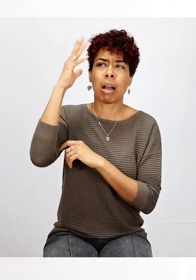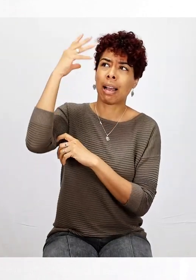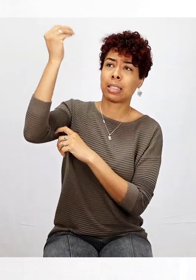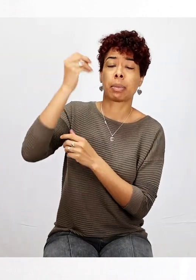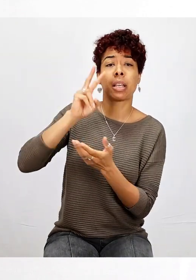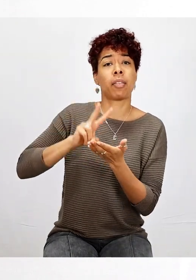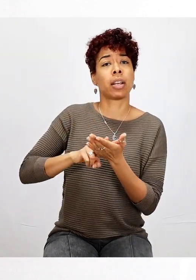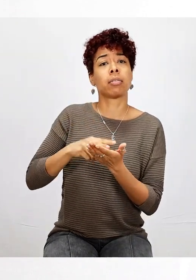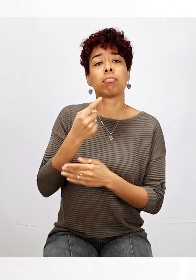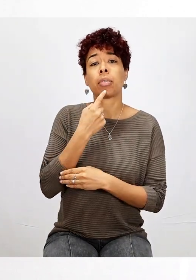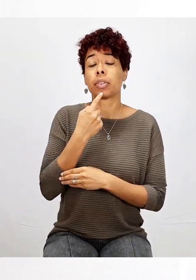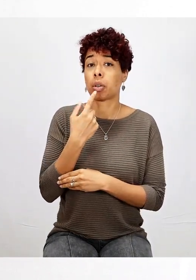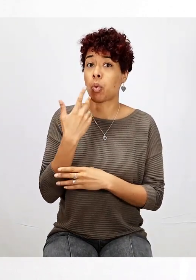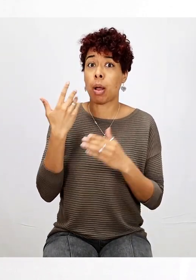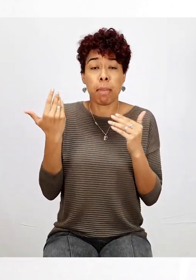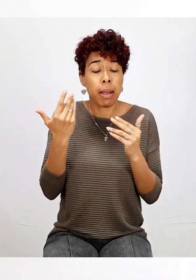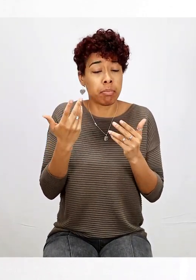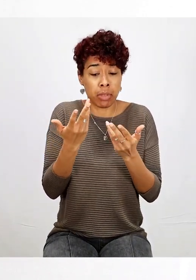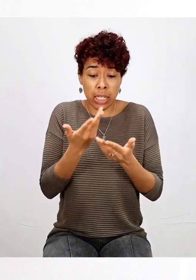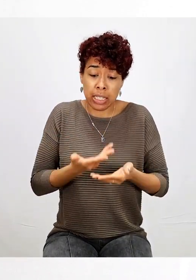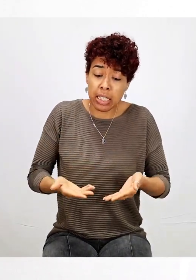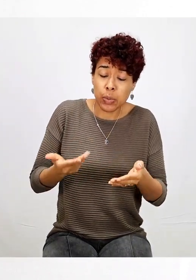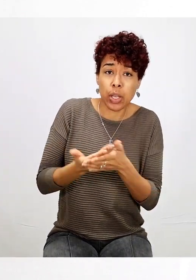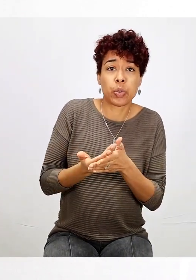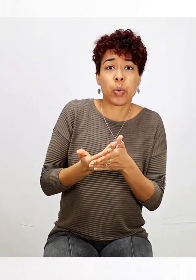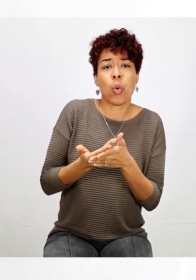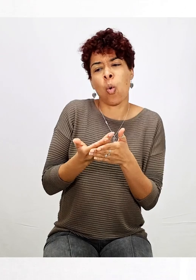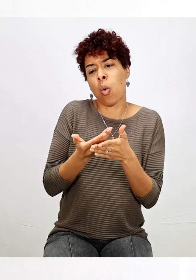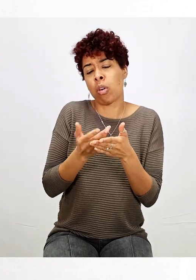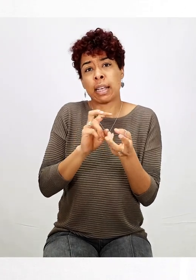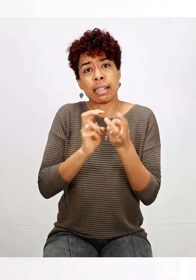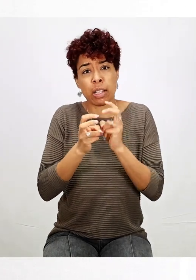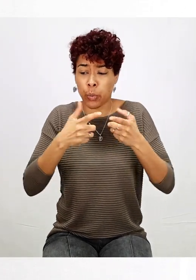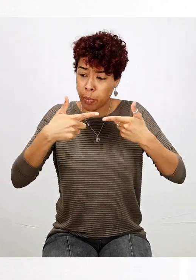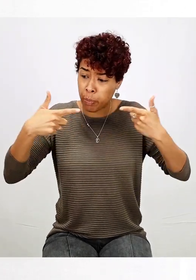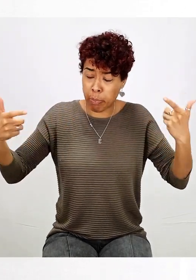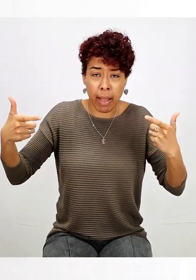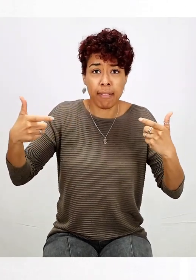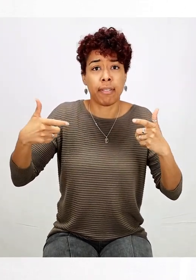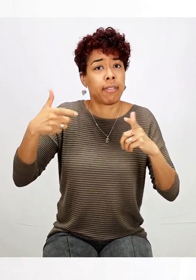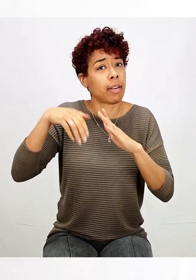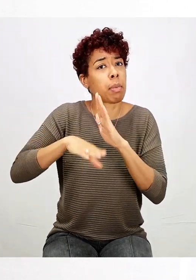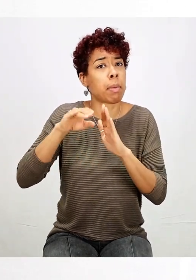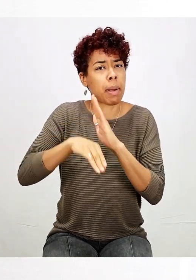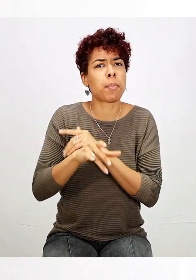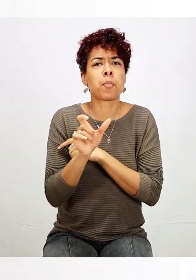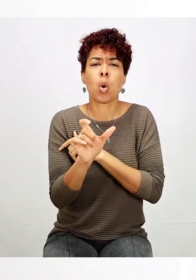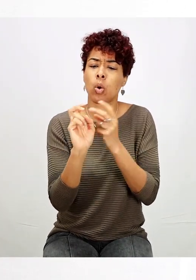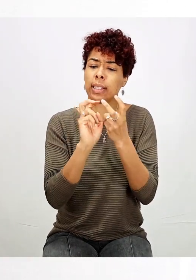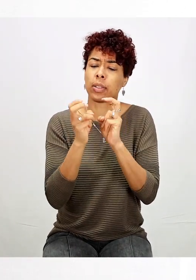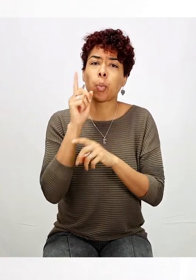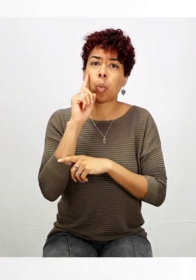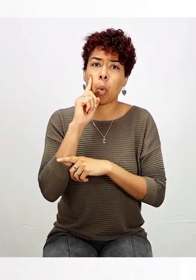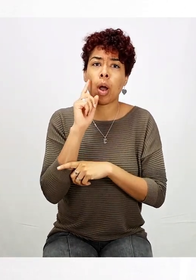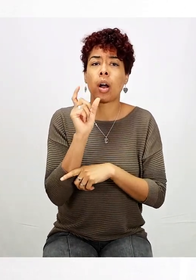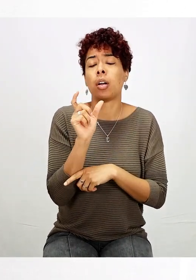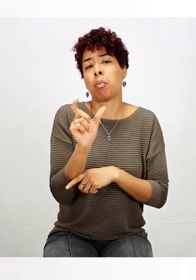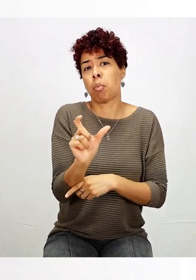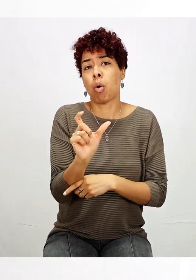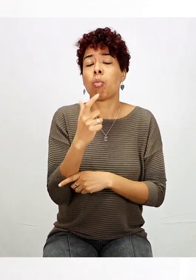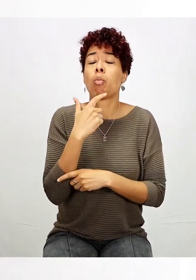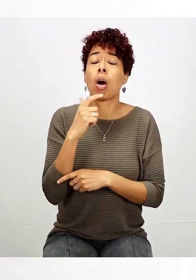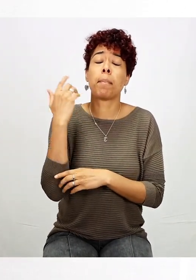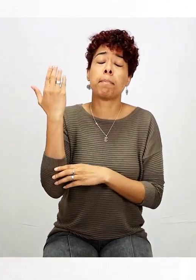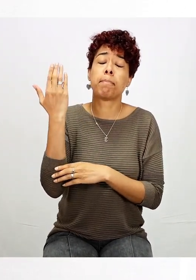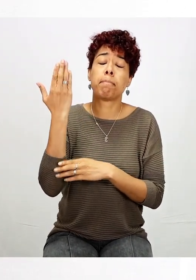vérité adore Dieu quelles que soient les saisons de sa vie. Pourquoi utiliser le mot saison ? Parce que dans ce texte-là, je bénirai l'Éternel en tout temps. Le terme